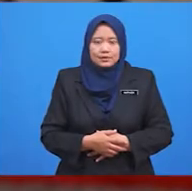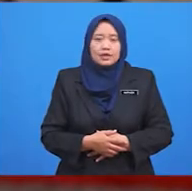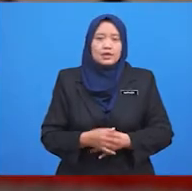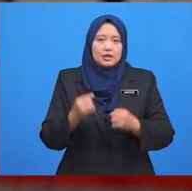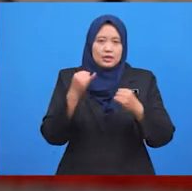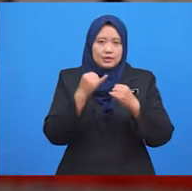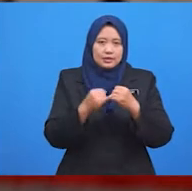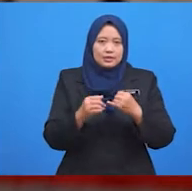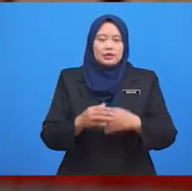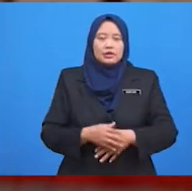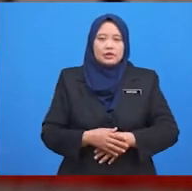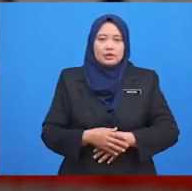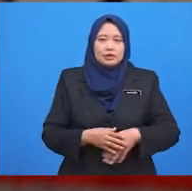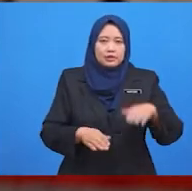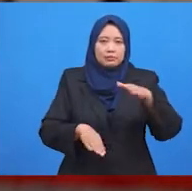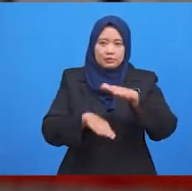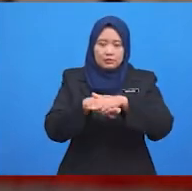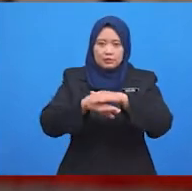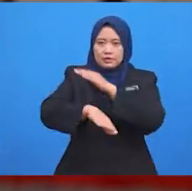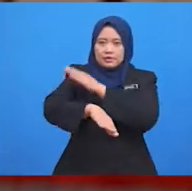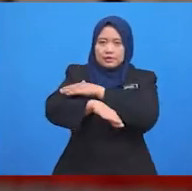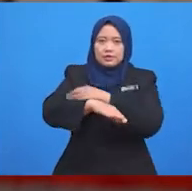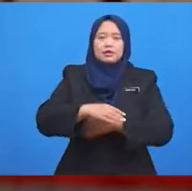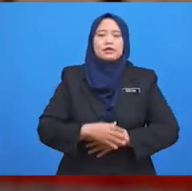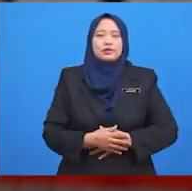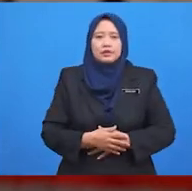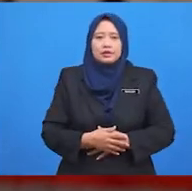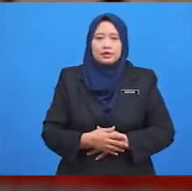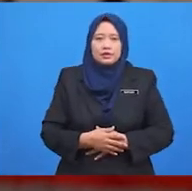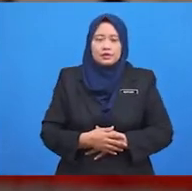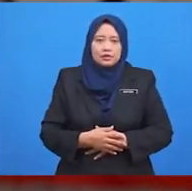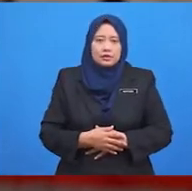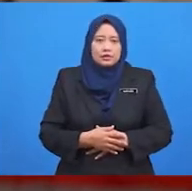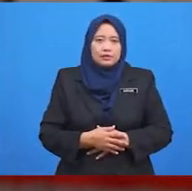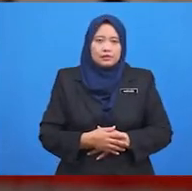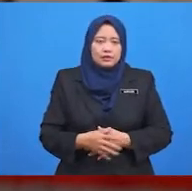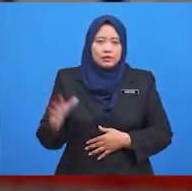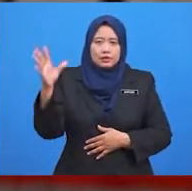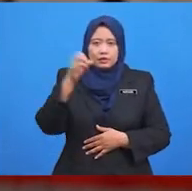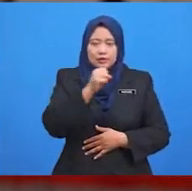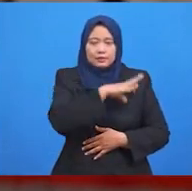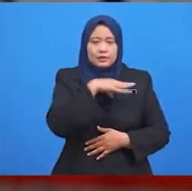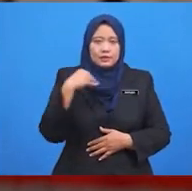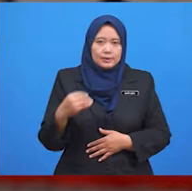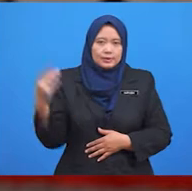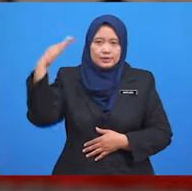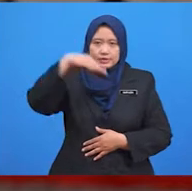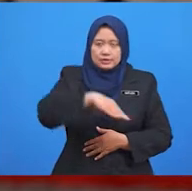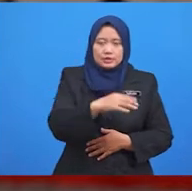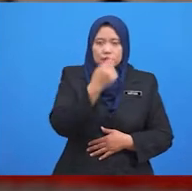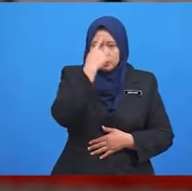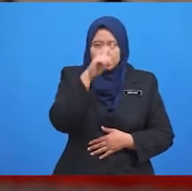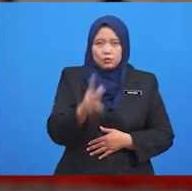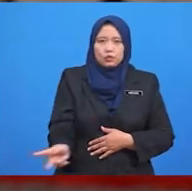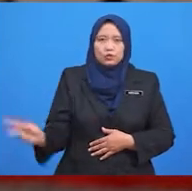Akhir sekali, di bahagian lengan bawah, gerakan prop dengan gerakan grab dan slide juga untuk